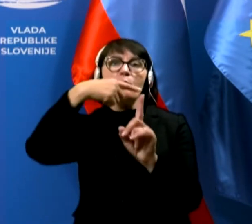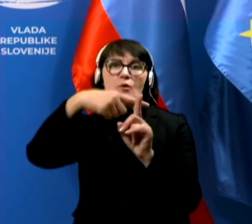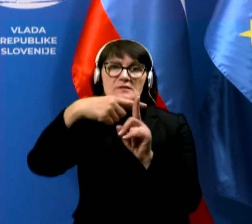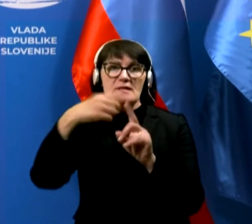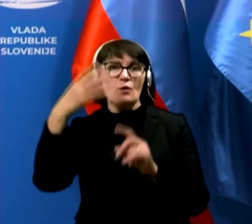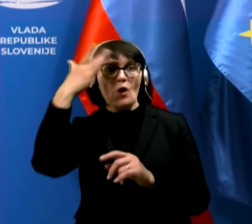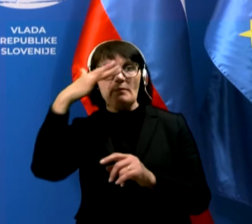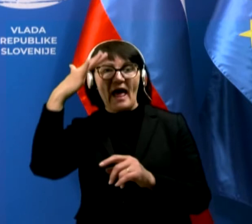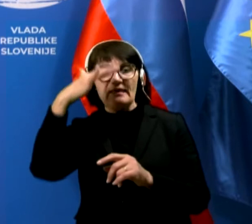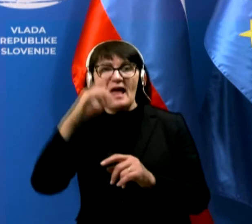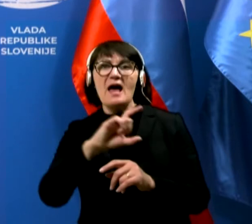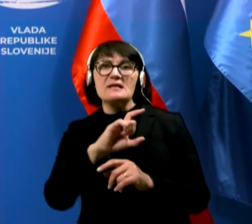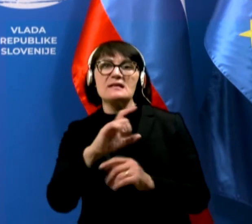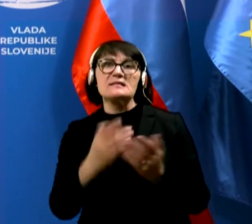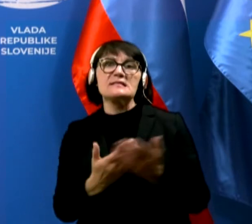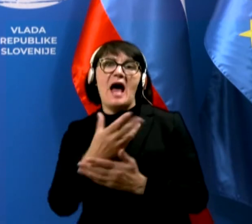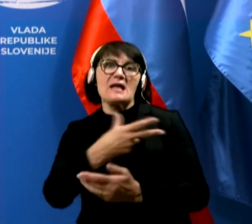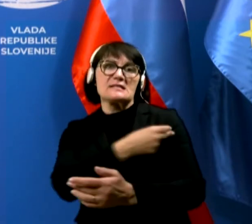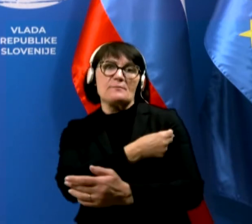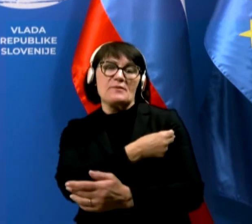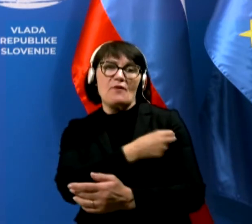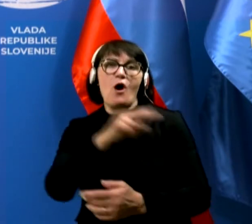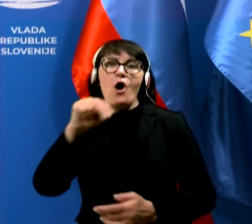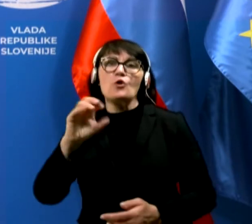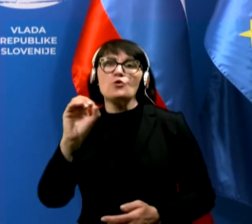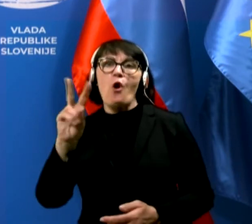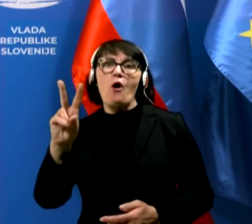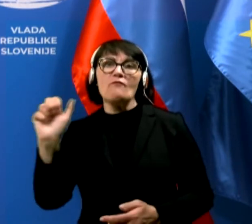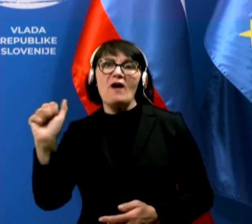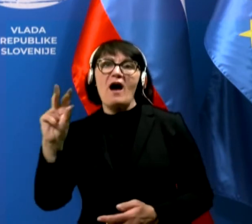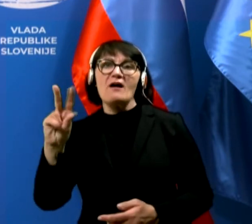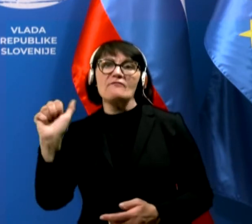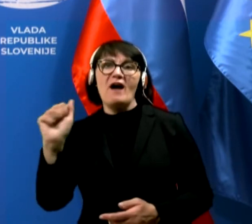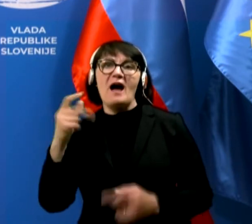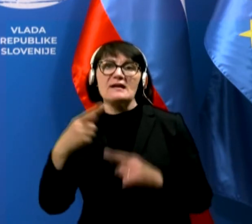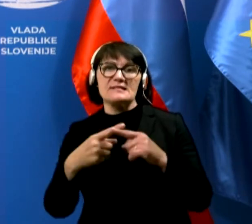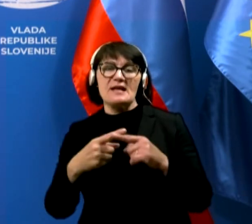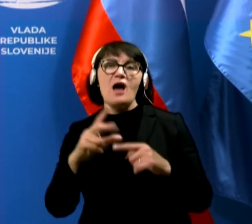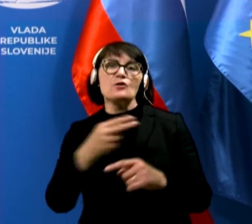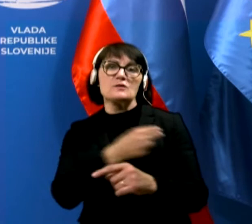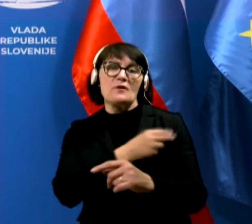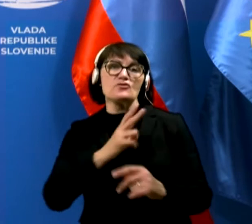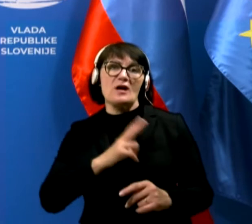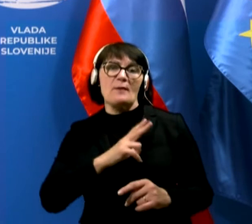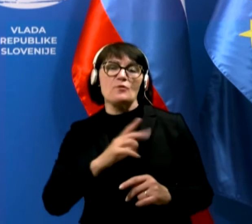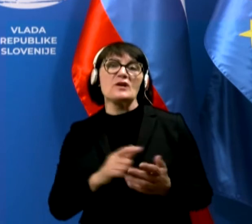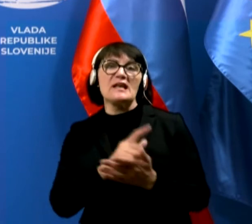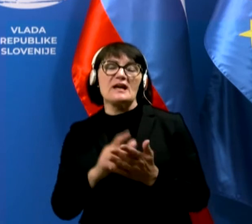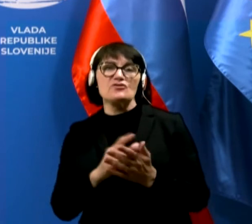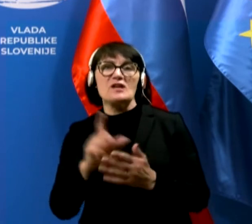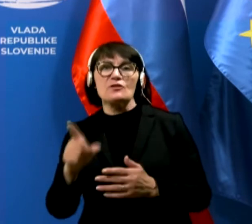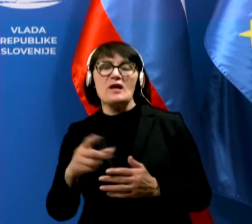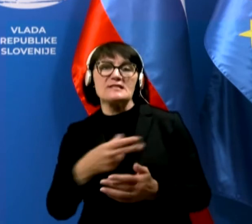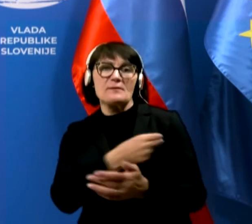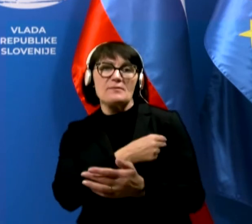mnenje za cepivo Novavax. To cepivo čakamo že kar nekaj časa. Gre za cepivo,